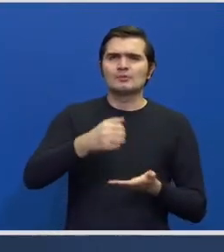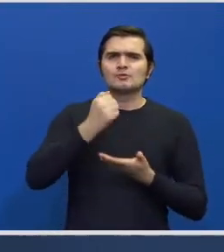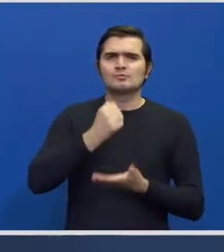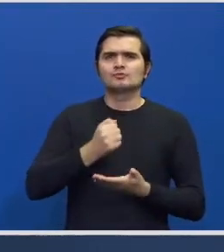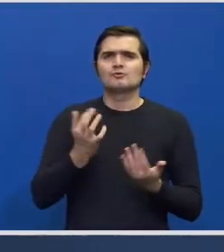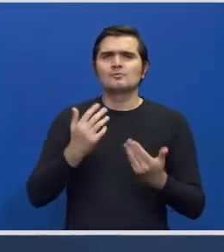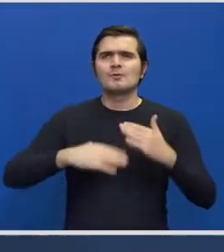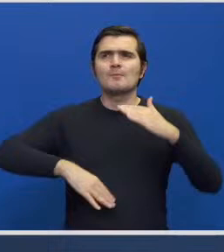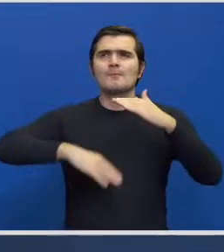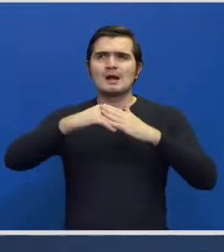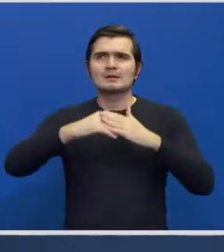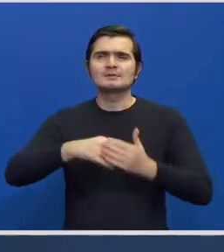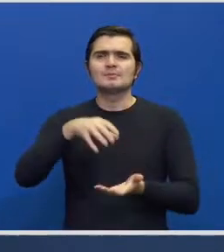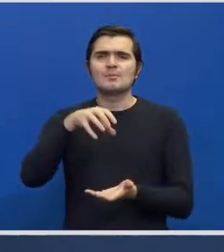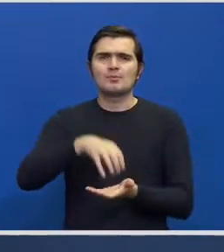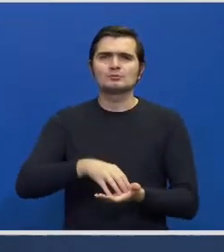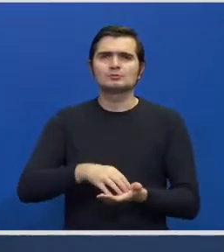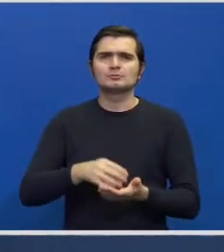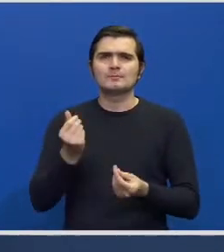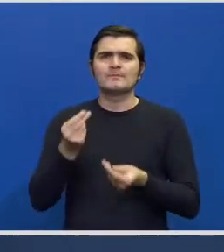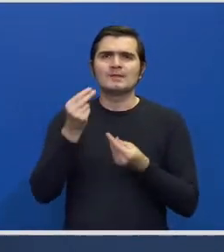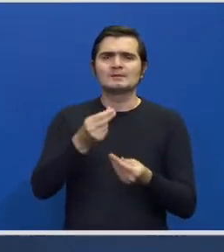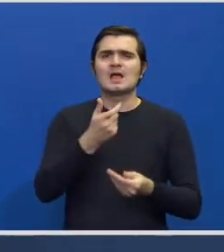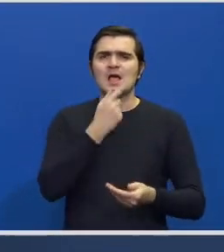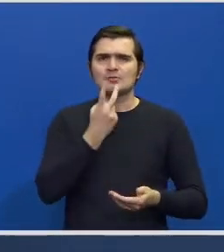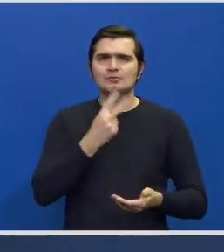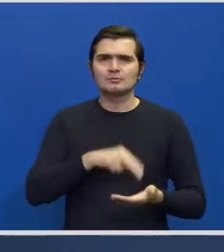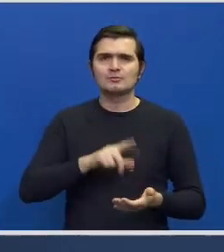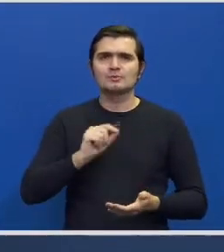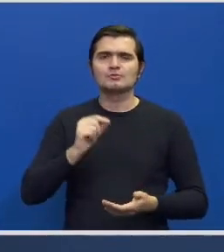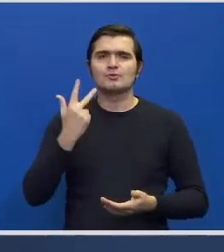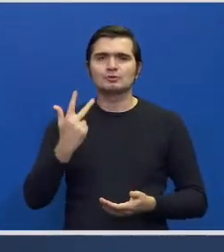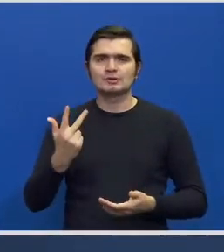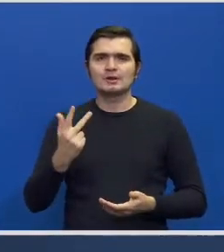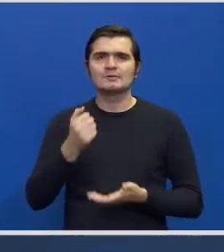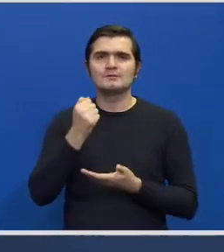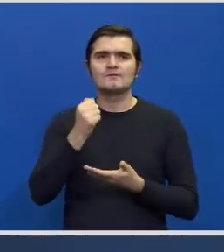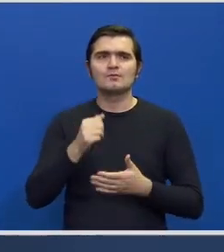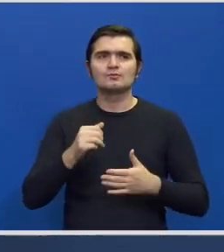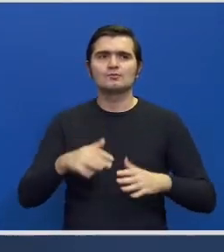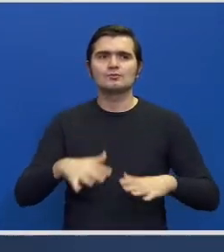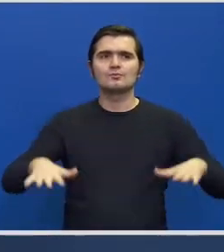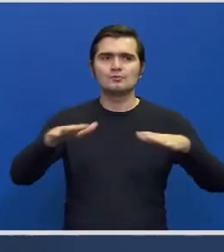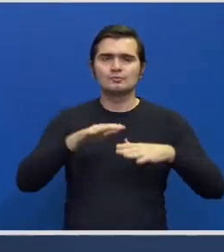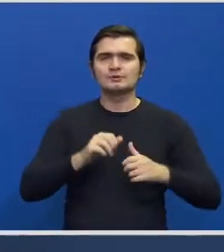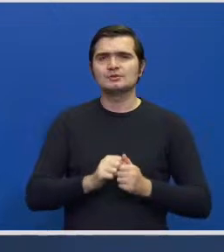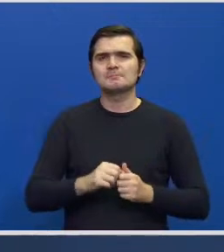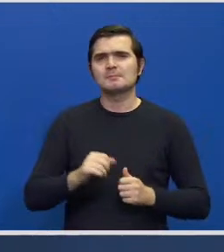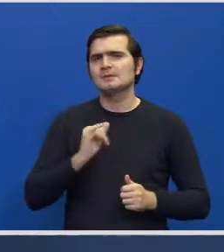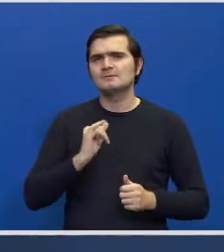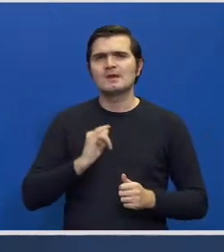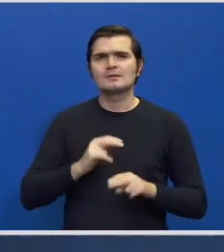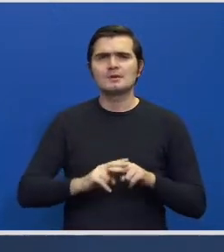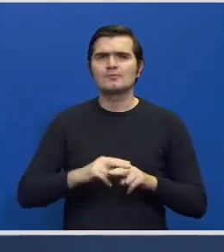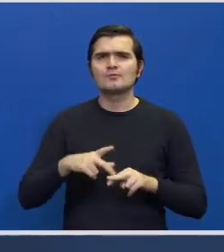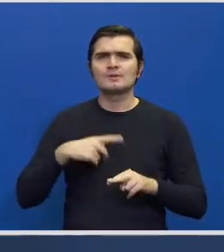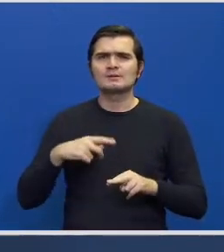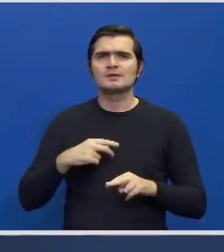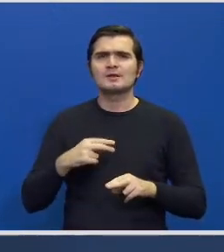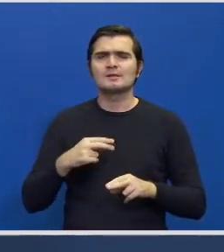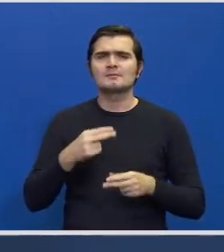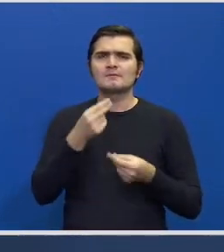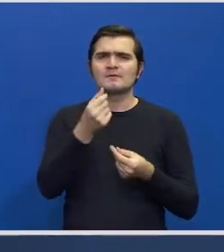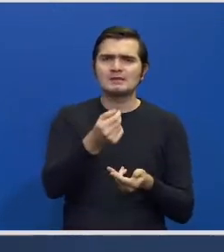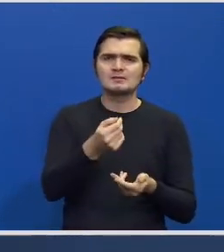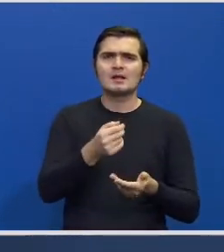Măsuri în domeniul cheltuielor bugetare. Numărul maxim de posturi finanțat în anul 2023 din fonduri publice de către instituțiile și autoritățile publice,